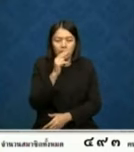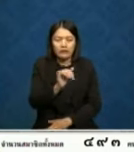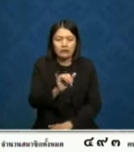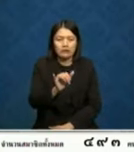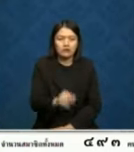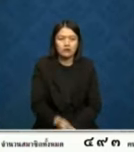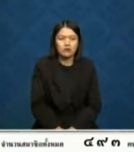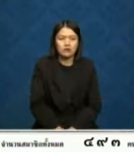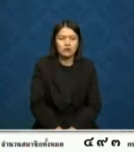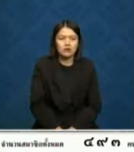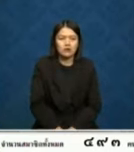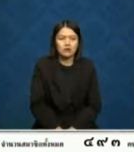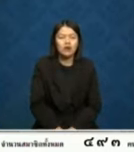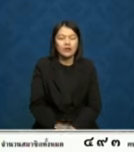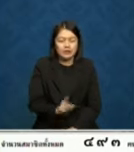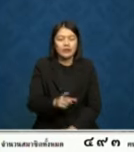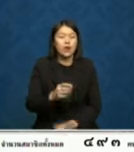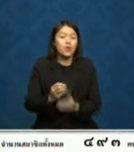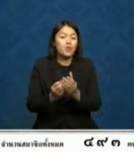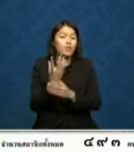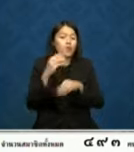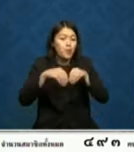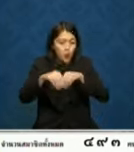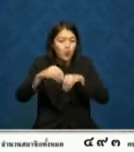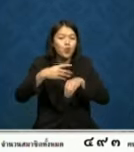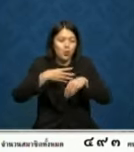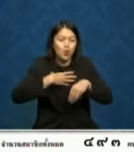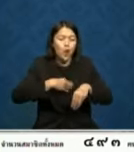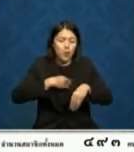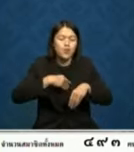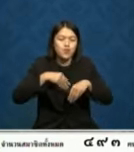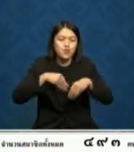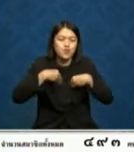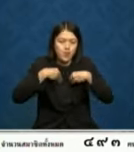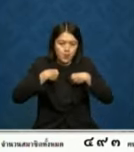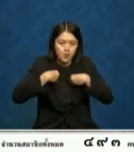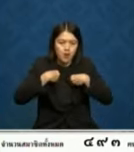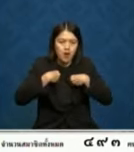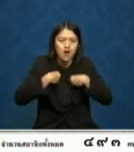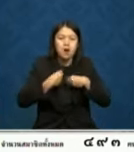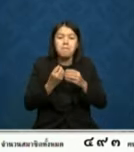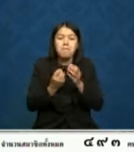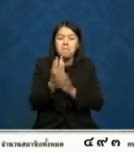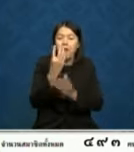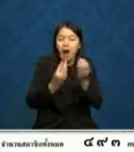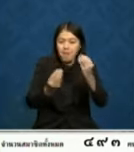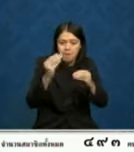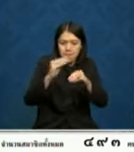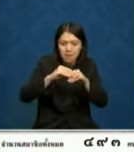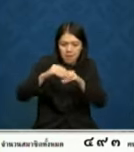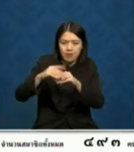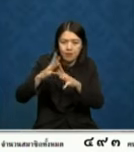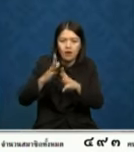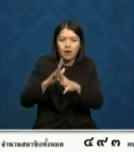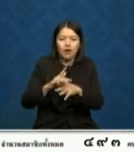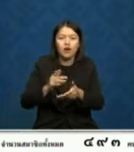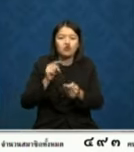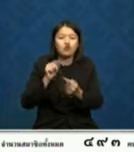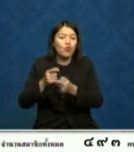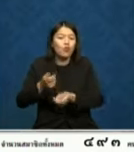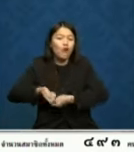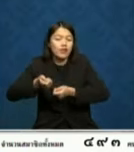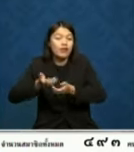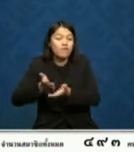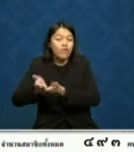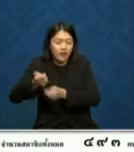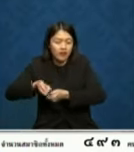ไม่ใช่ไม่เห็นด้วยการปลูกป่านะครับอันที่ 2ครับผมเห็นด้วยครับจำเป็นจะต้องเพิ่มพื้นที่ป่าแต่ต้องเป็นพื้ที่ที่ป่าในภาคเกษตรในพื้น